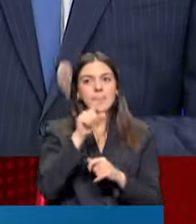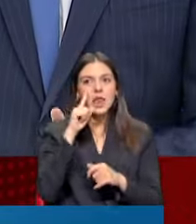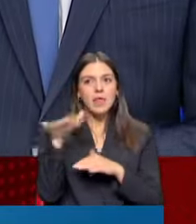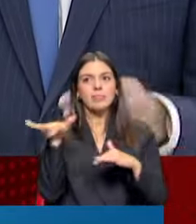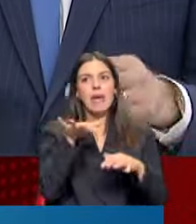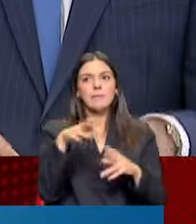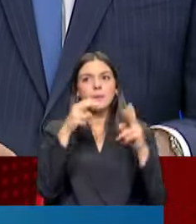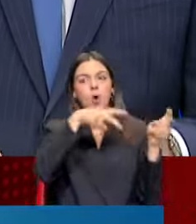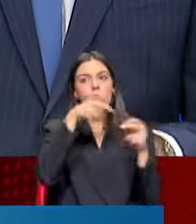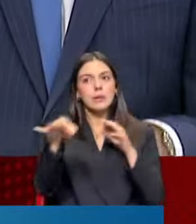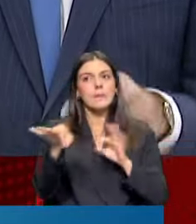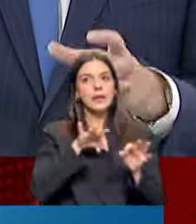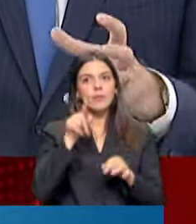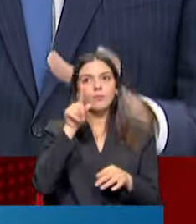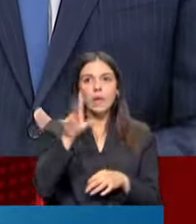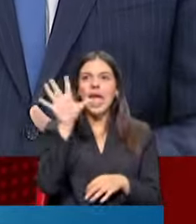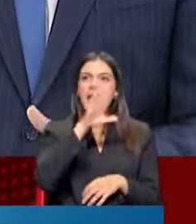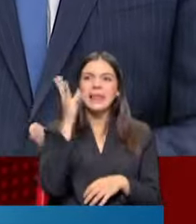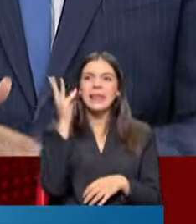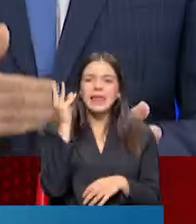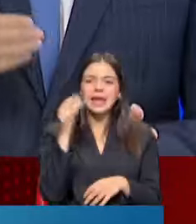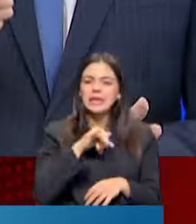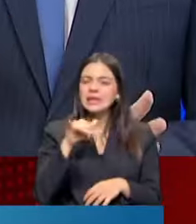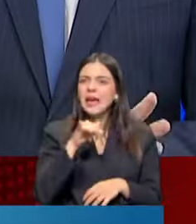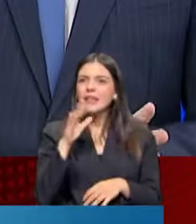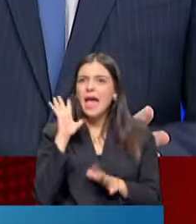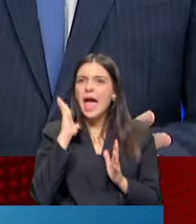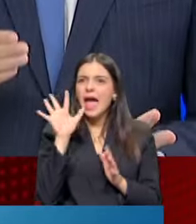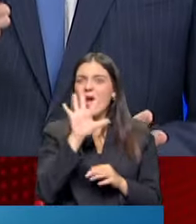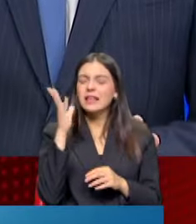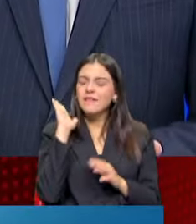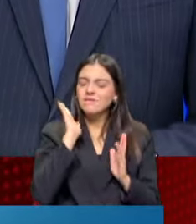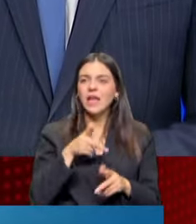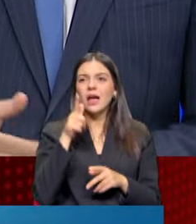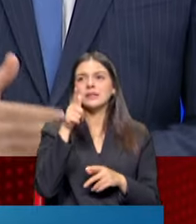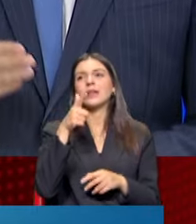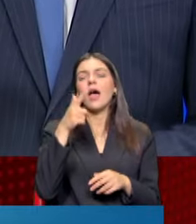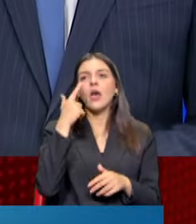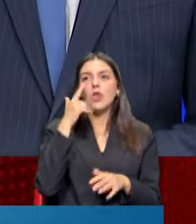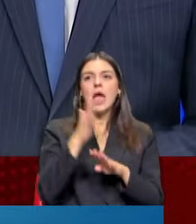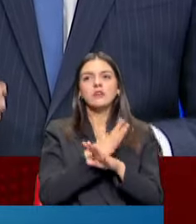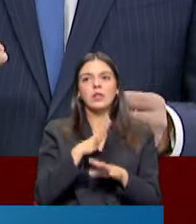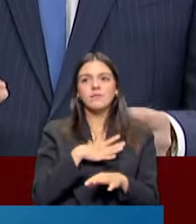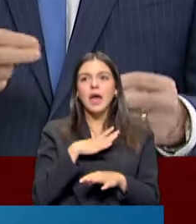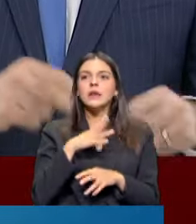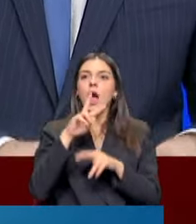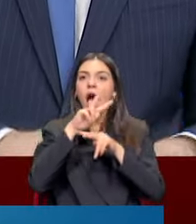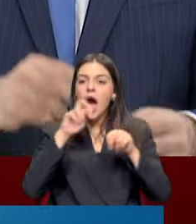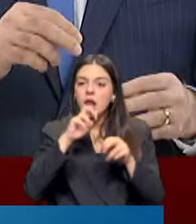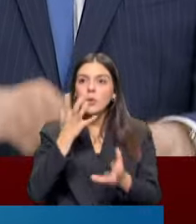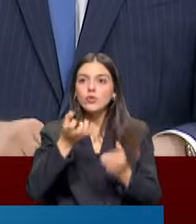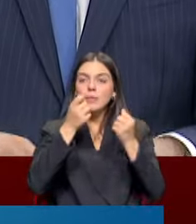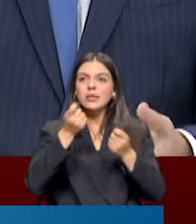konteynerlarımızı planladık. Bu konteynerların içinde 50'ye yakın malzeme var. İlk anda arama kurtarma çalışmalarında kullanılacak en küçük